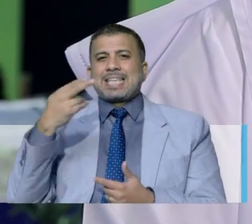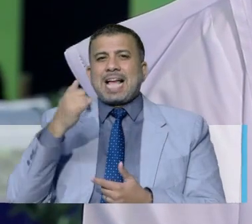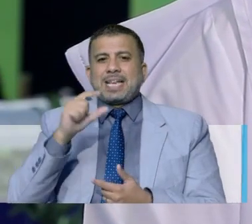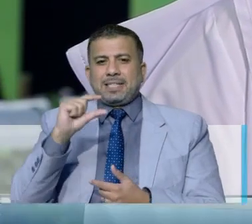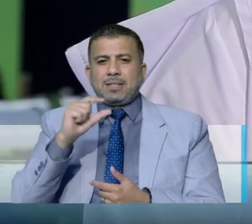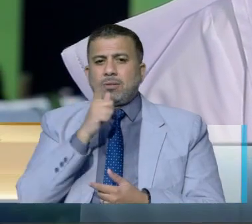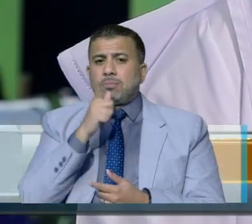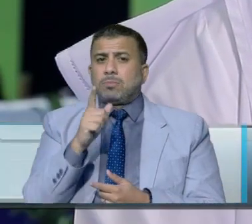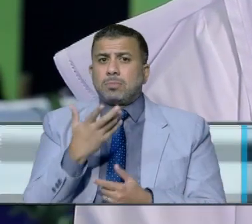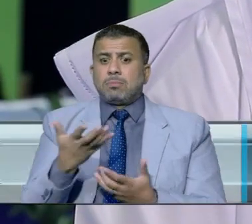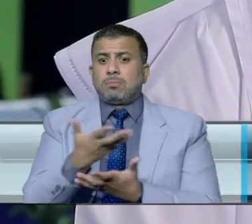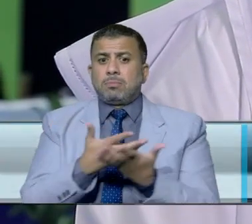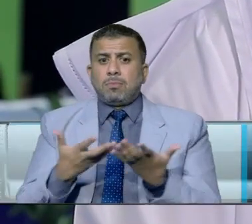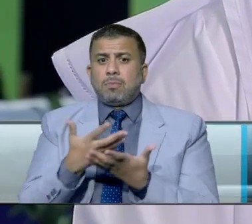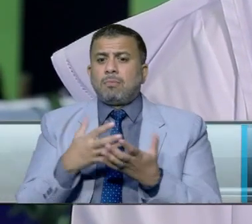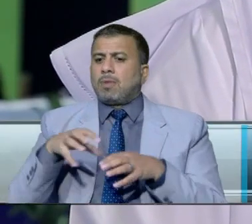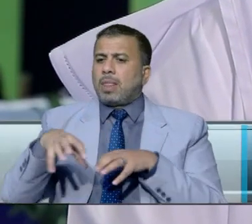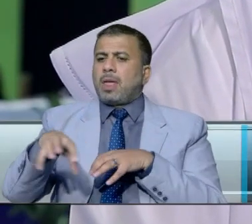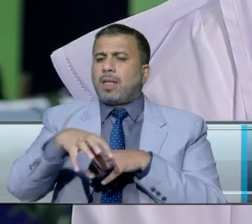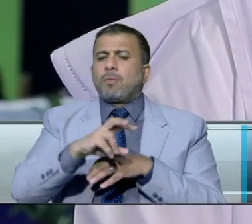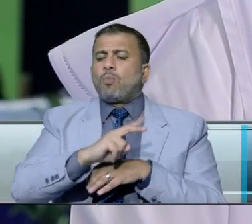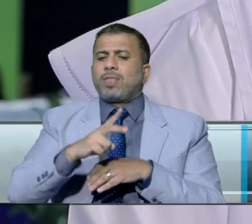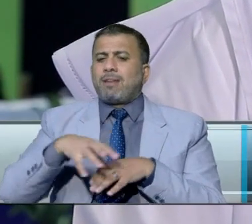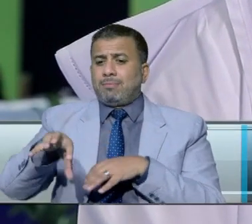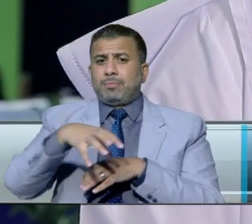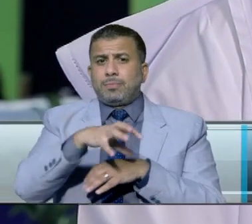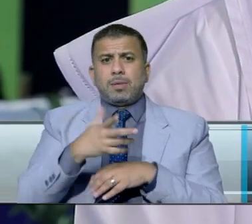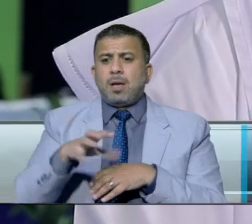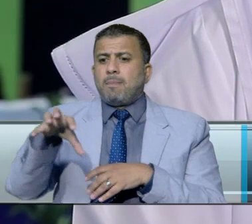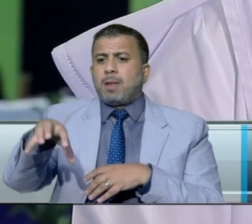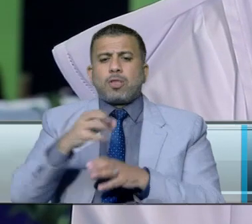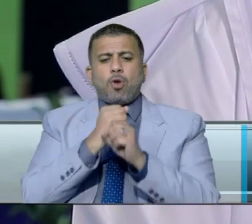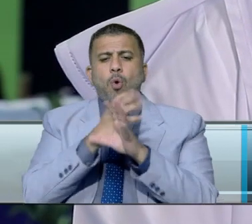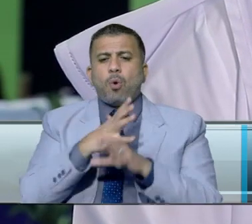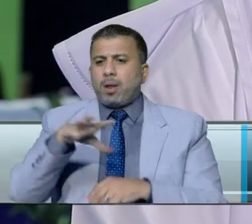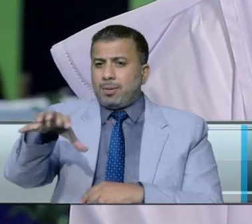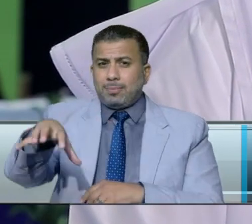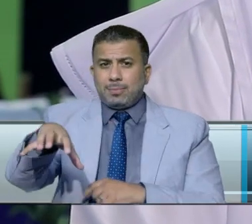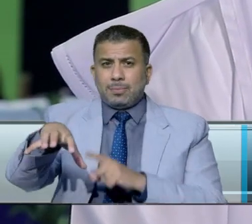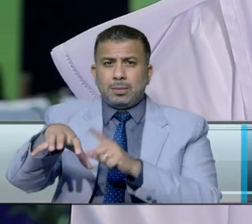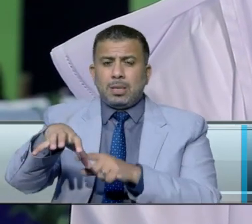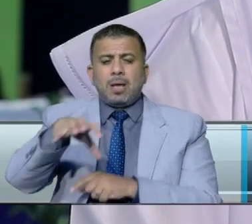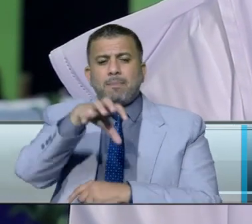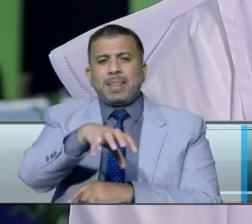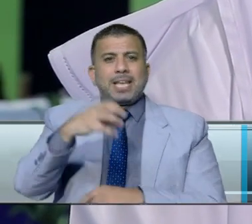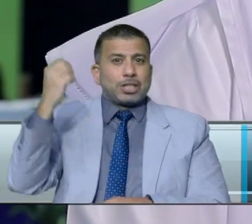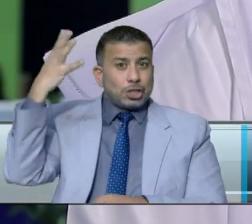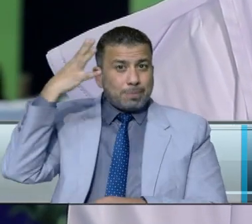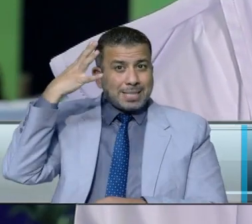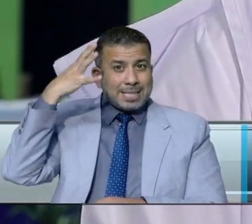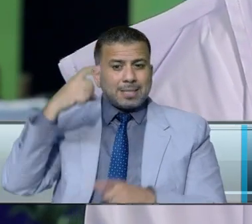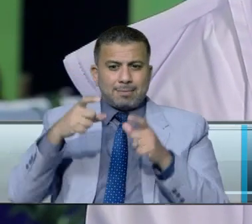ترويج لقطاعات مختلفة، منها المناطق الحرة، عندنا مدينة الشمس،